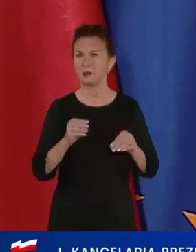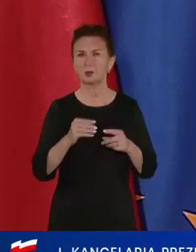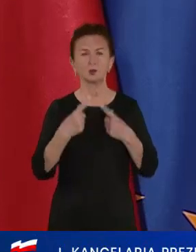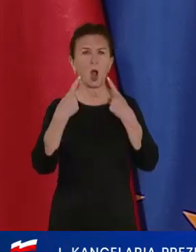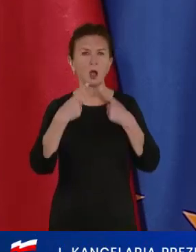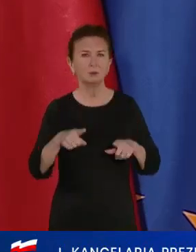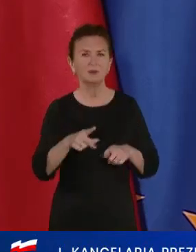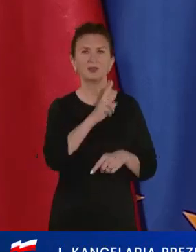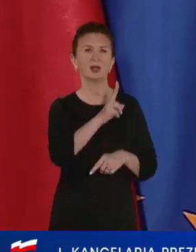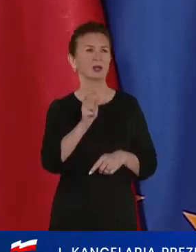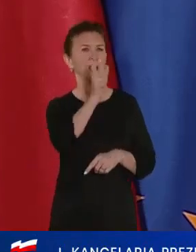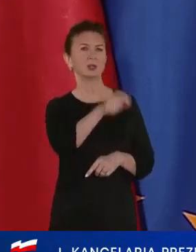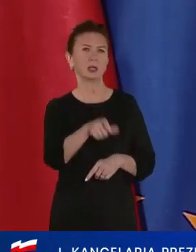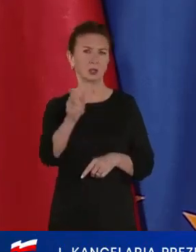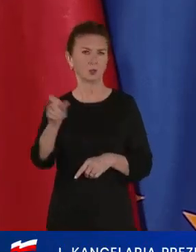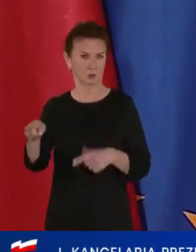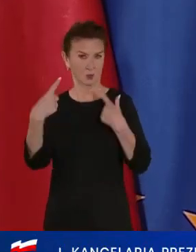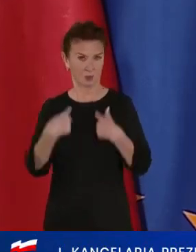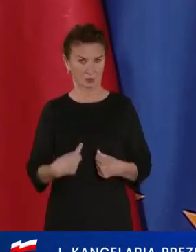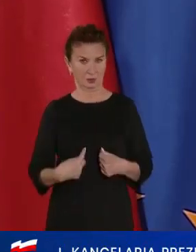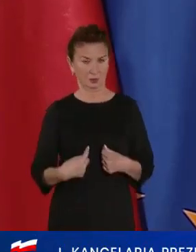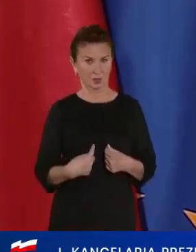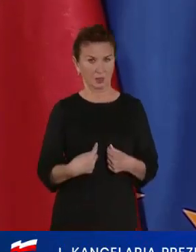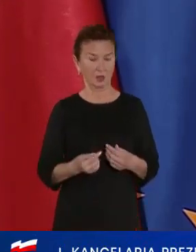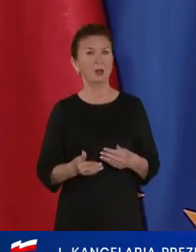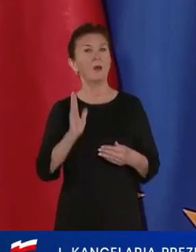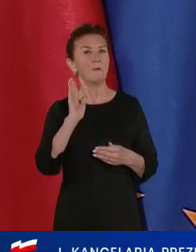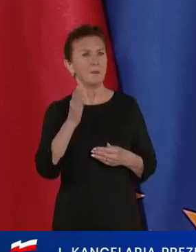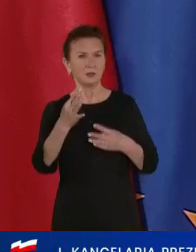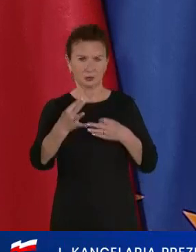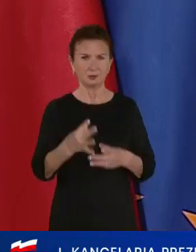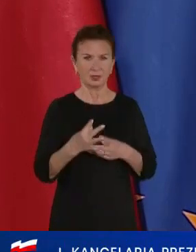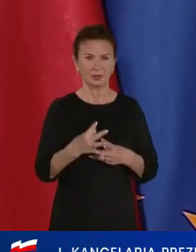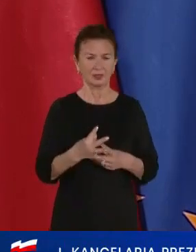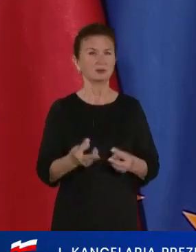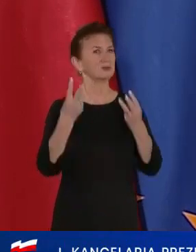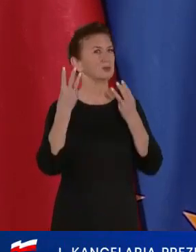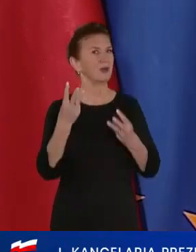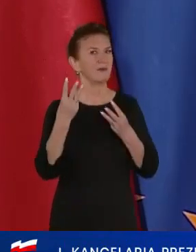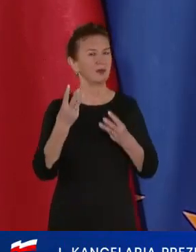na każdym z nas. Przed nami są te najważniejsze dla Polaków